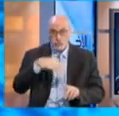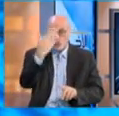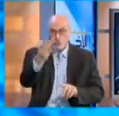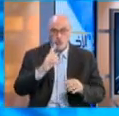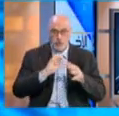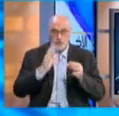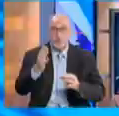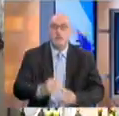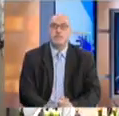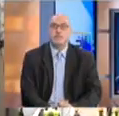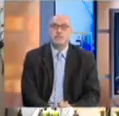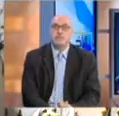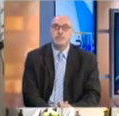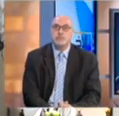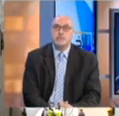حفصة جاني.